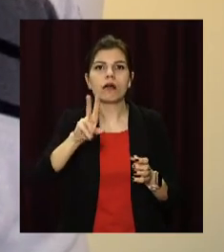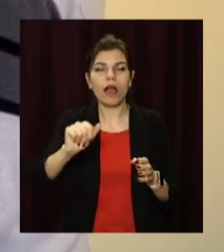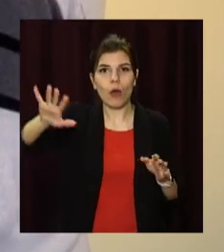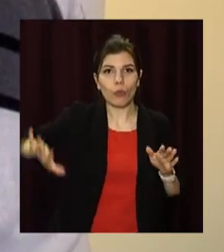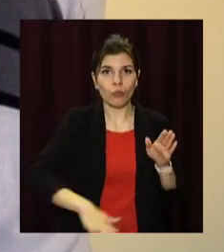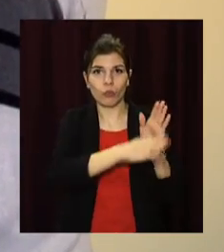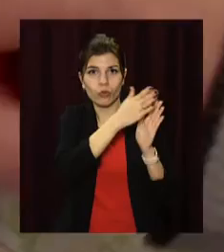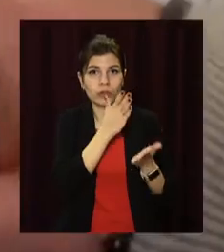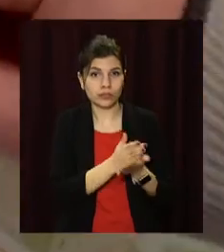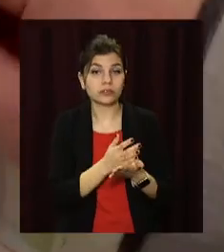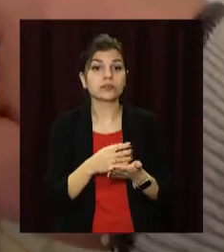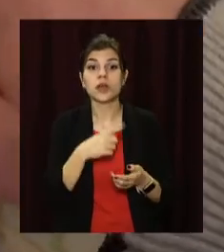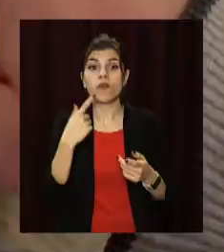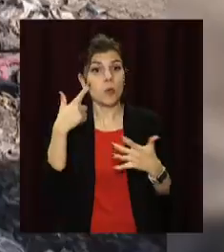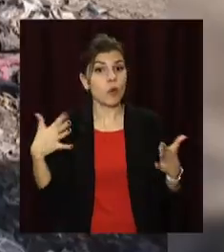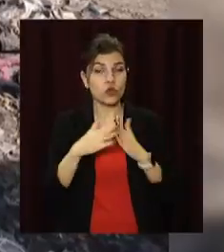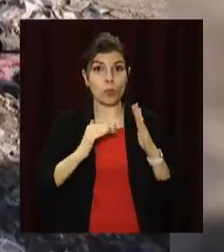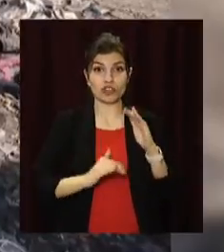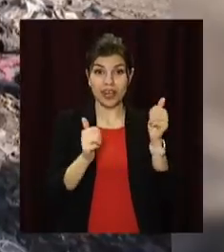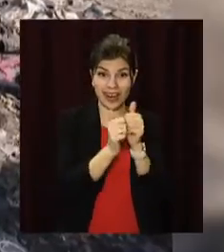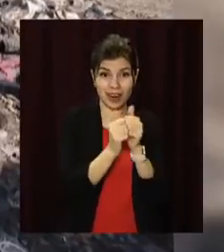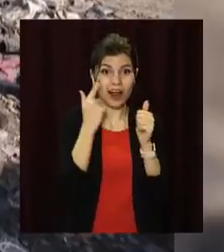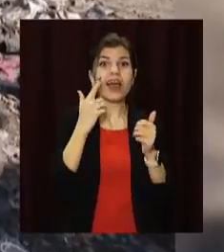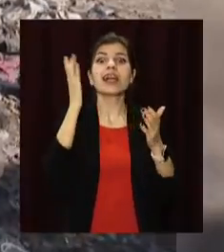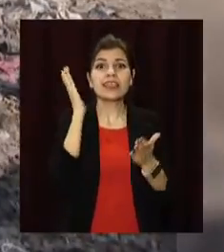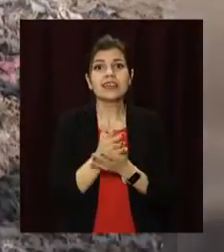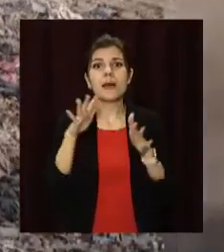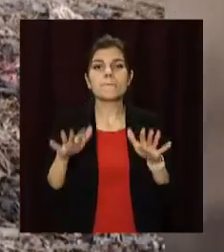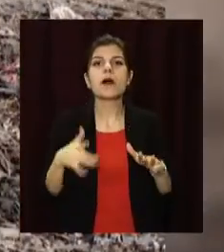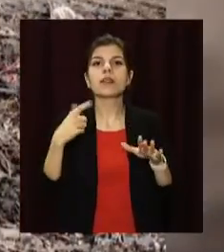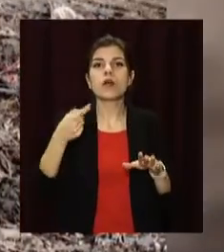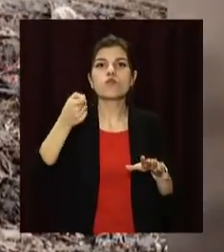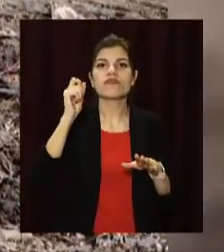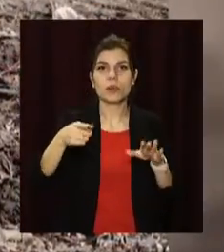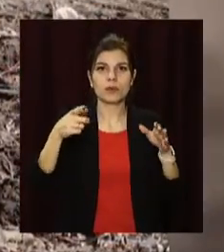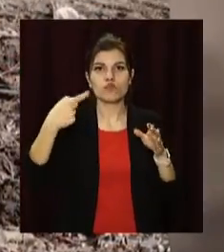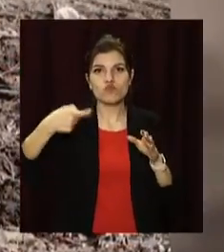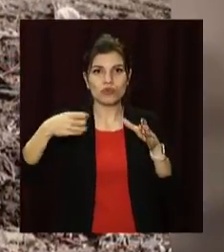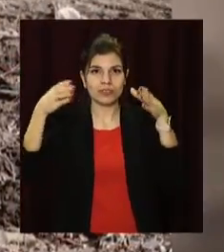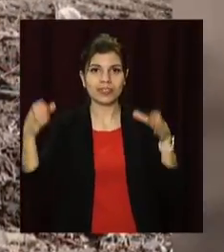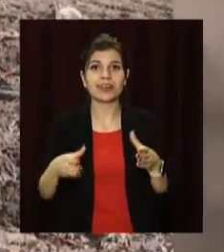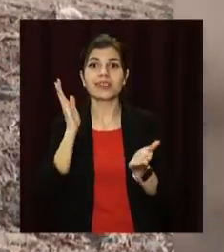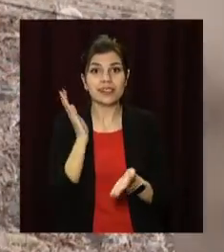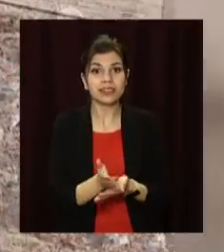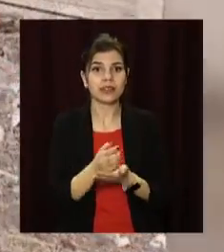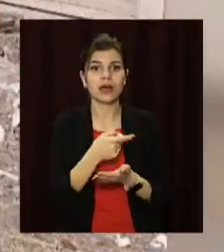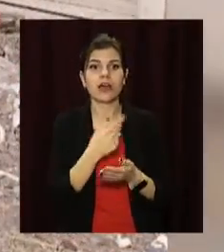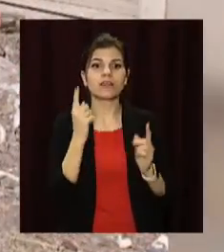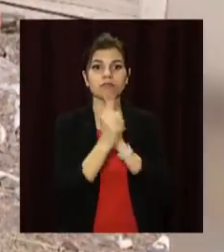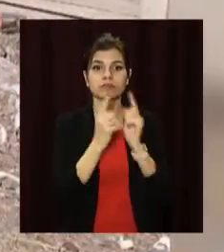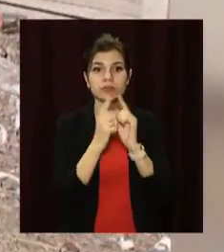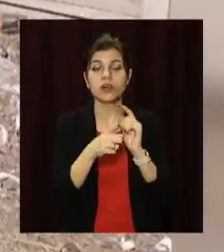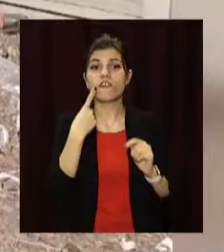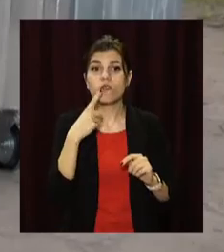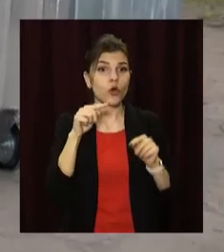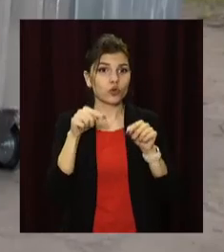звалища виникають поблизу приватного сектору, хоча і є місця для збирання побутових відходів і компанія, яка їх вивозить на полігон.